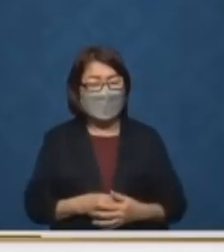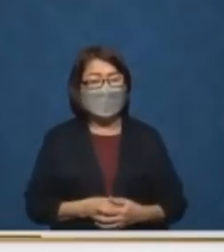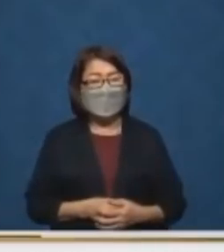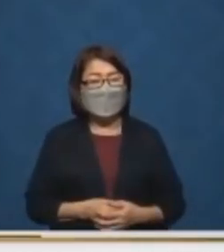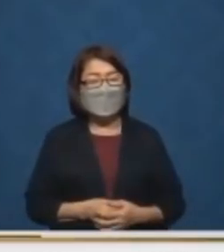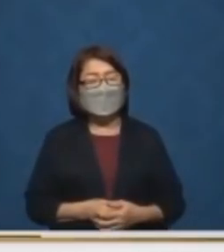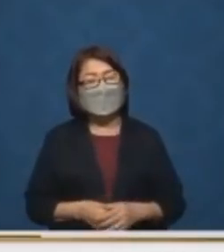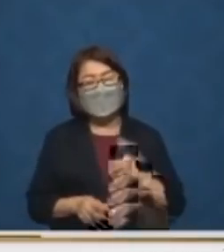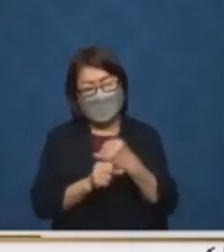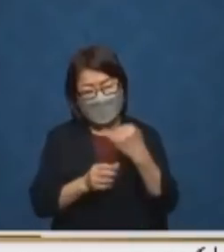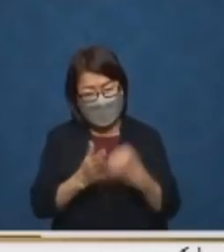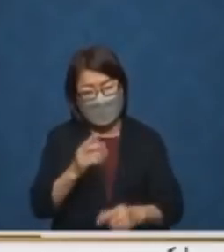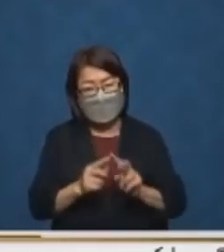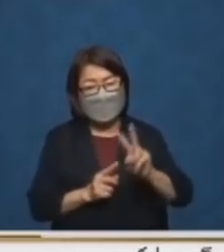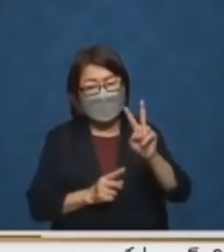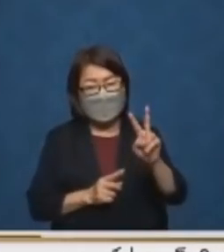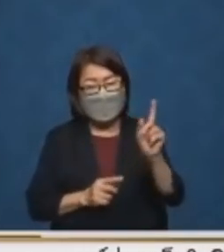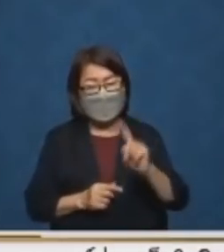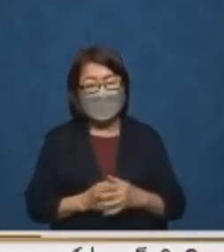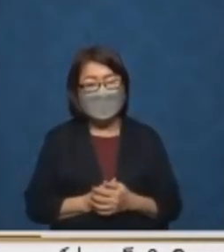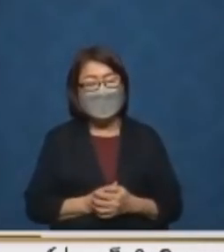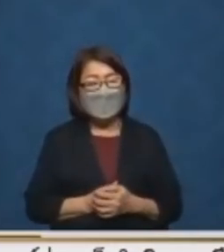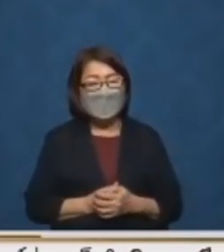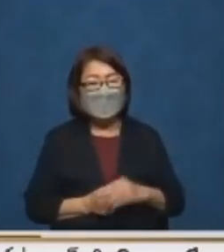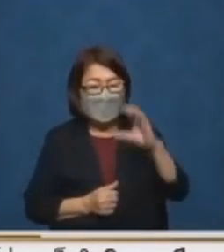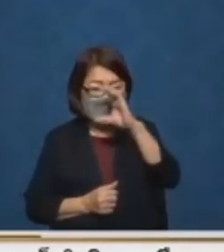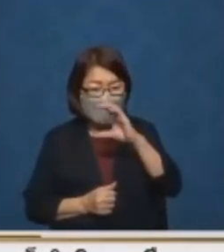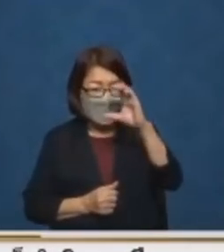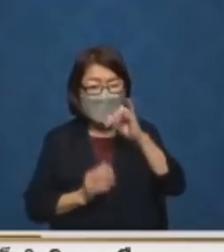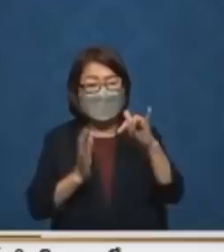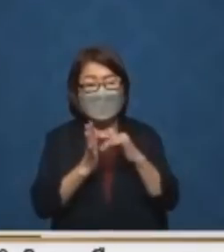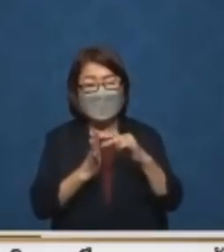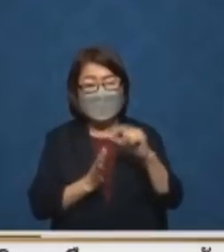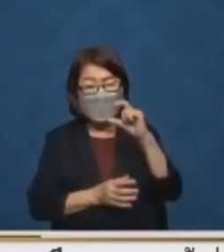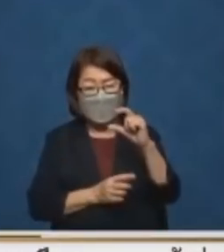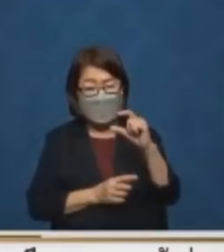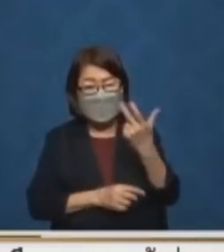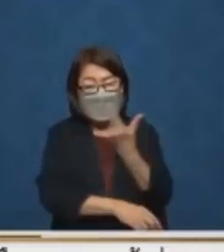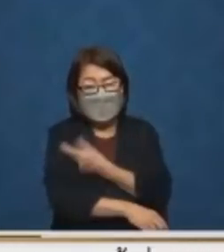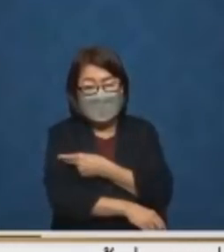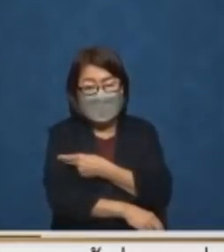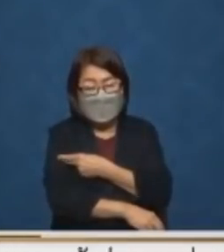ข้อผิดพาดข้อที่สองการจัหาวัคซีนผิดผ้ร้เหลว